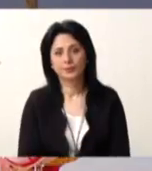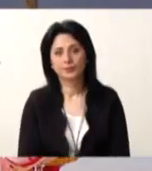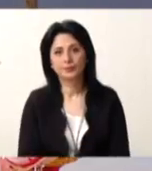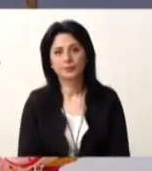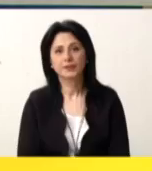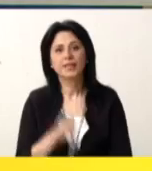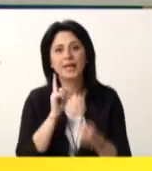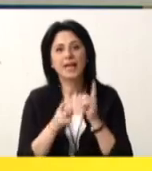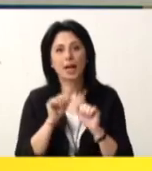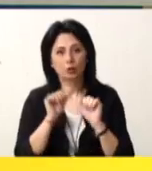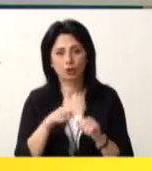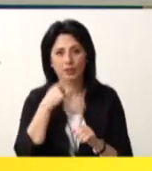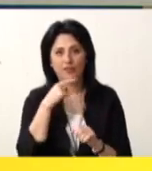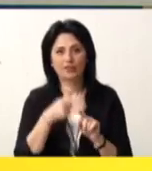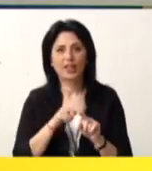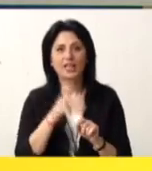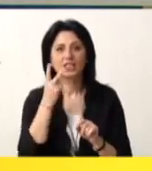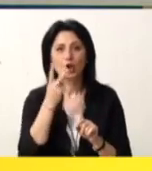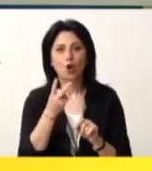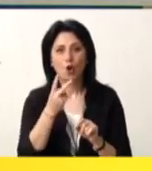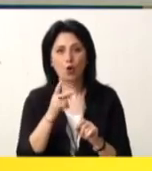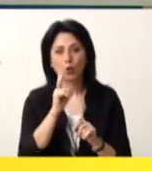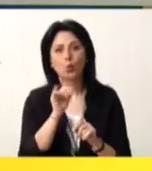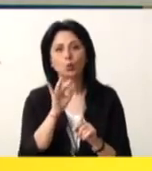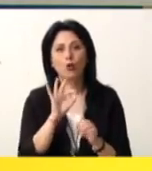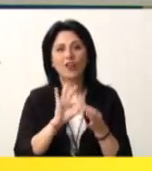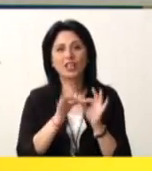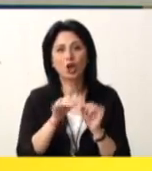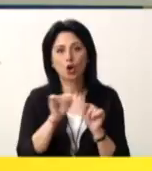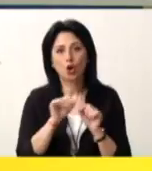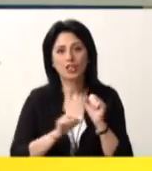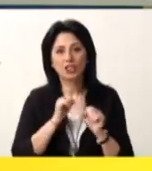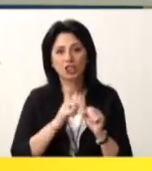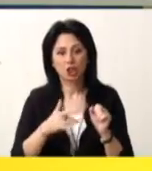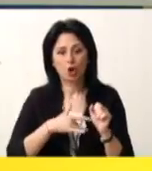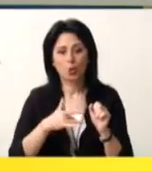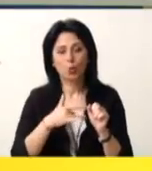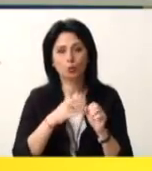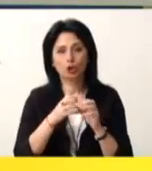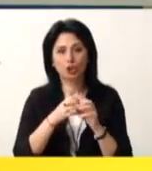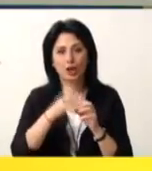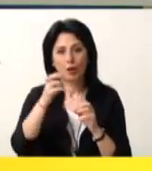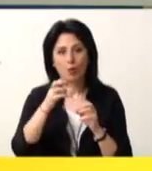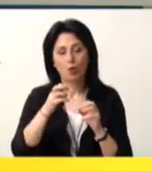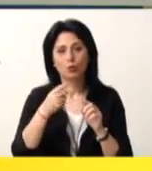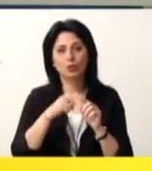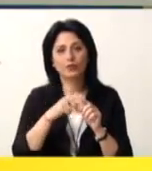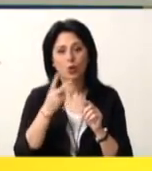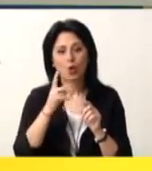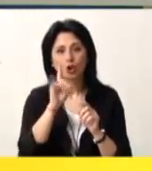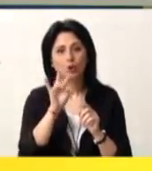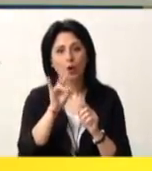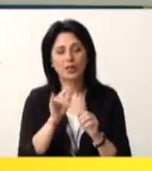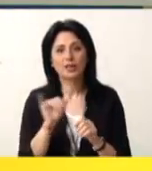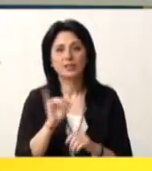შიგნით. ანუ რეალურად შეგვიძლია ვთქვათ, რომ ეს ორი კუნთოვანი რგოლი ცდილობს კუჭი გამოყოს იმ დანარჩენი ორი ზონიდან,